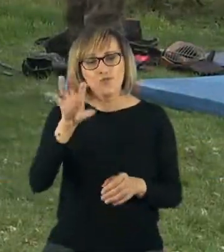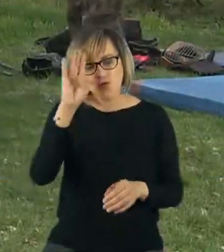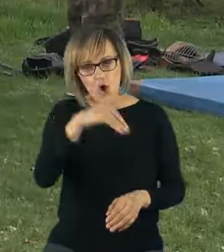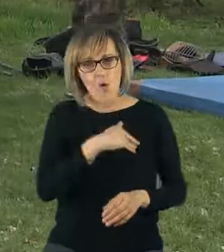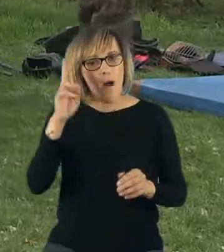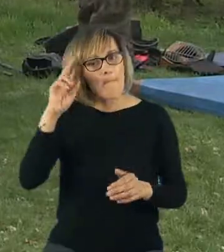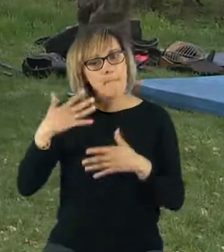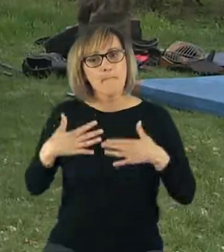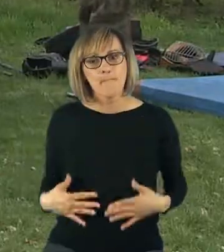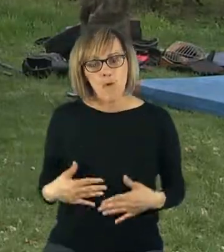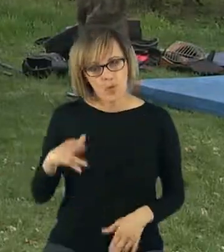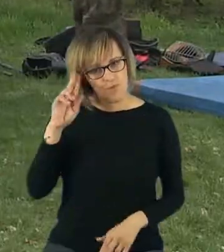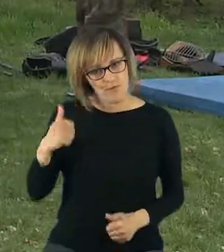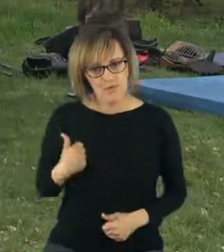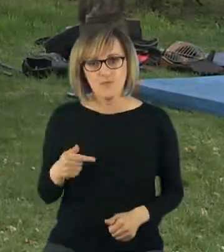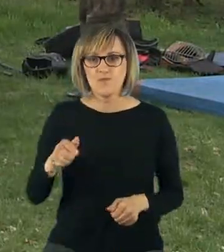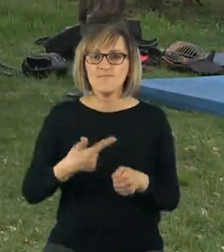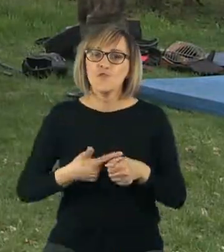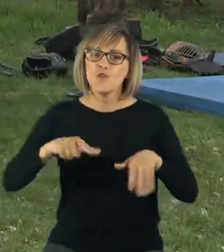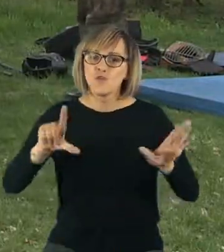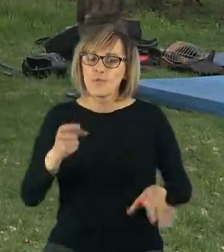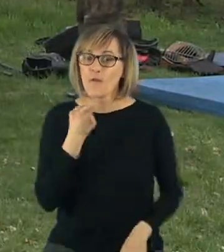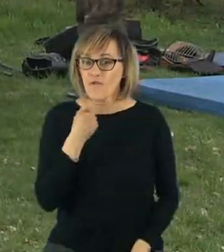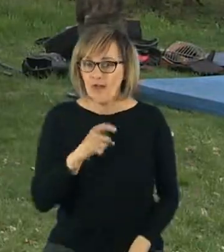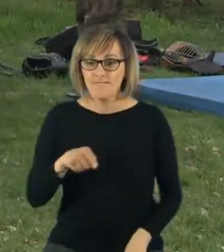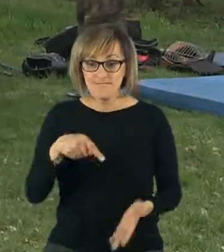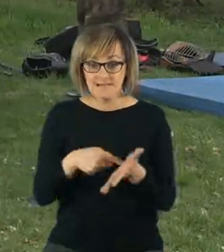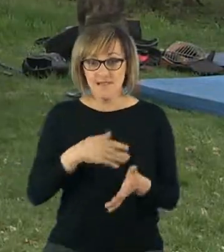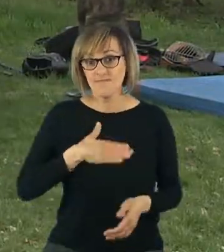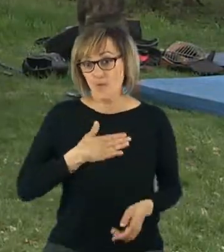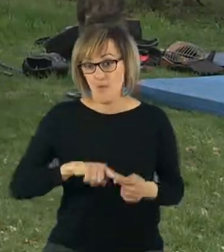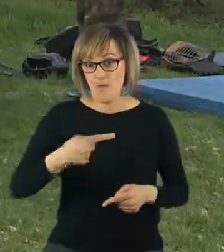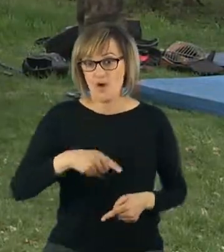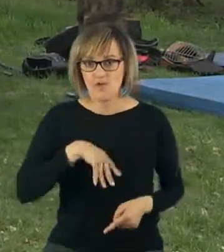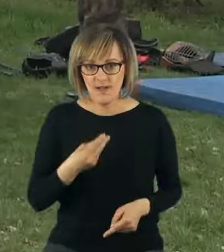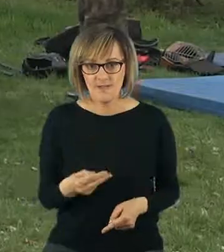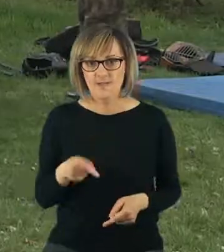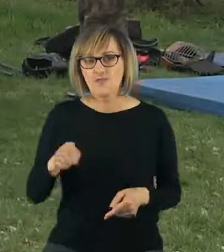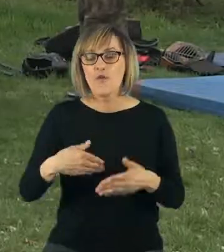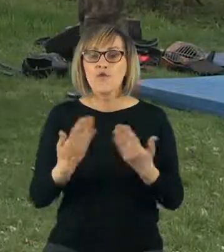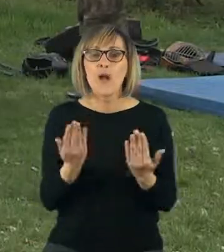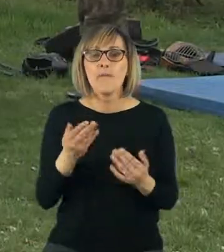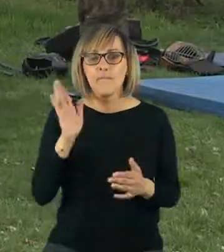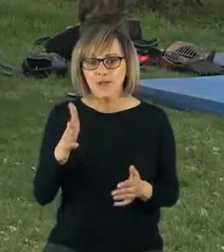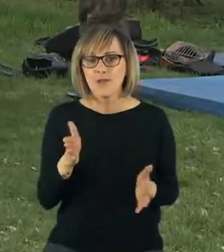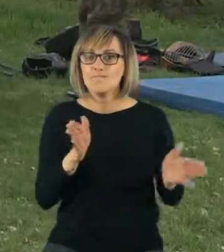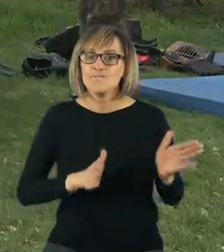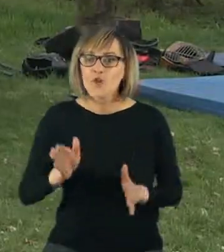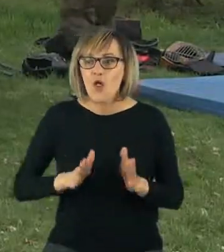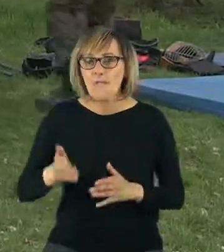Dni otwarte odbędą się 27 kwietnia, w sobotę, po świętach. Na dniach otwartych będziemy przede